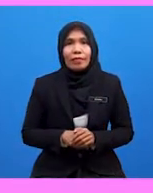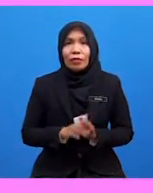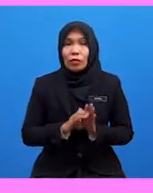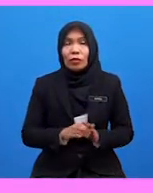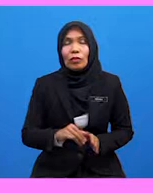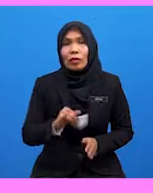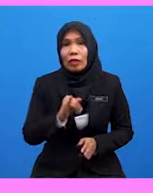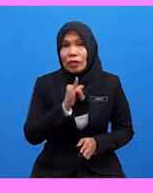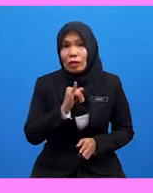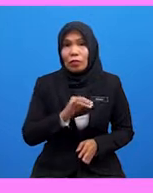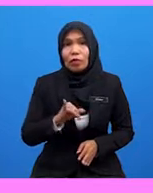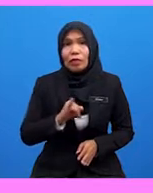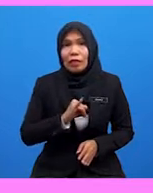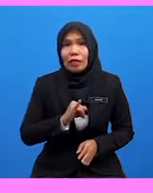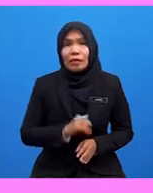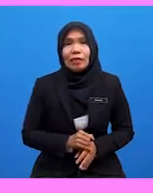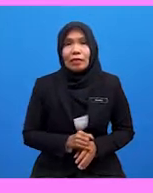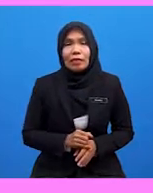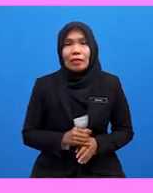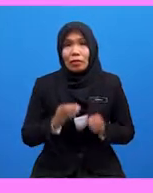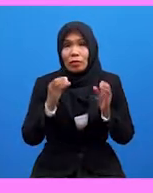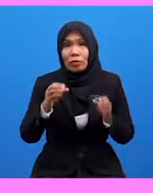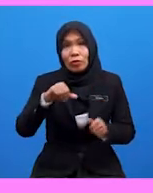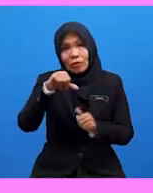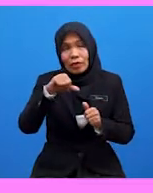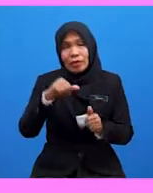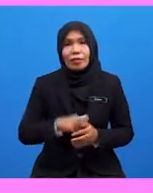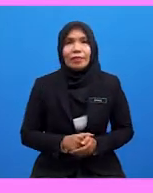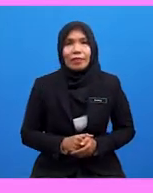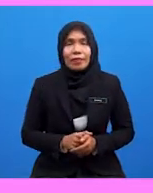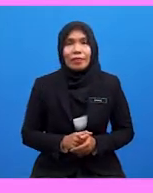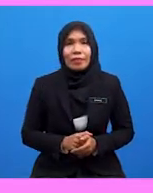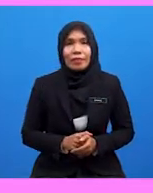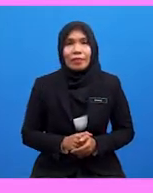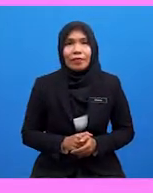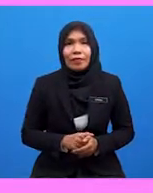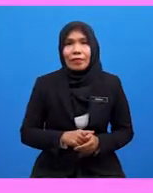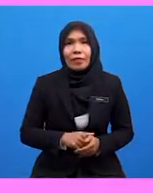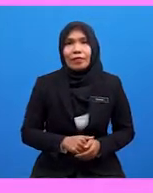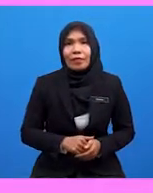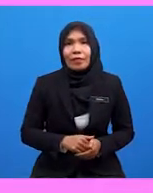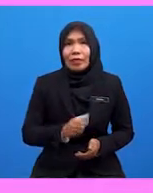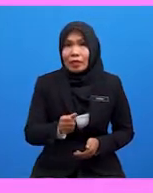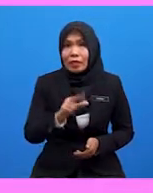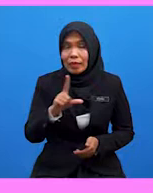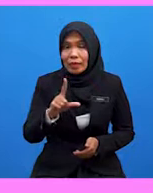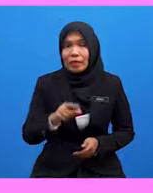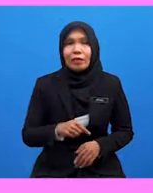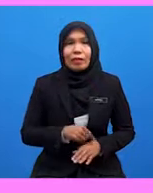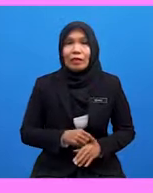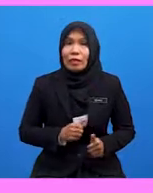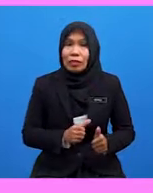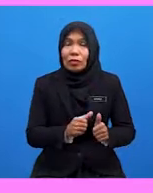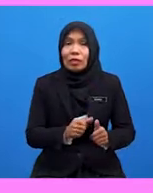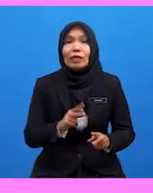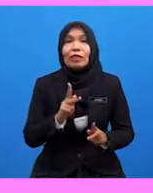saya ialah guru sains. Lihat formula mudah untuk mengingat. ialah diikuti kata nama atau